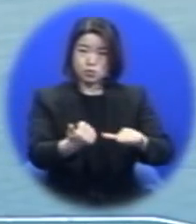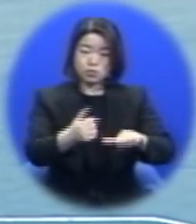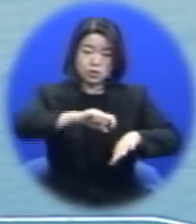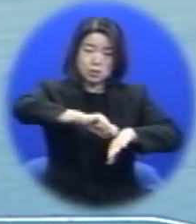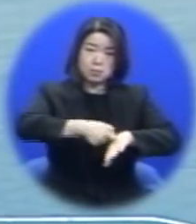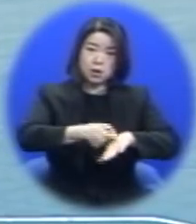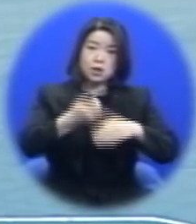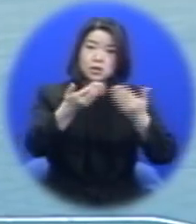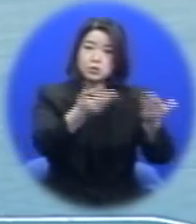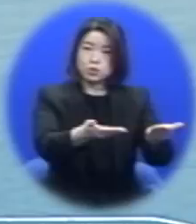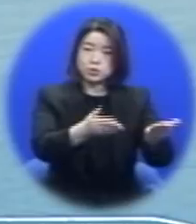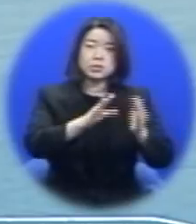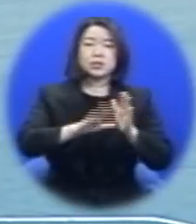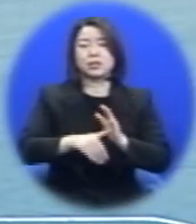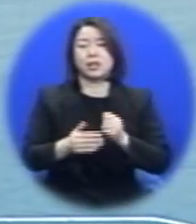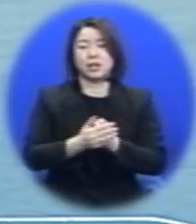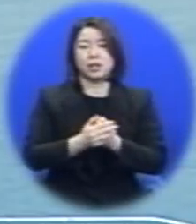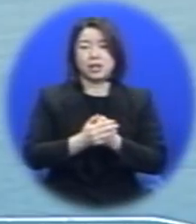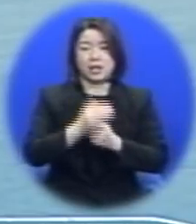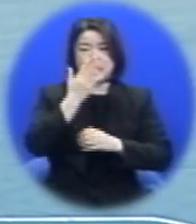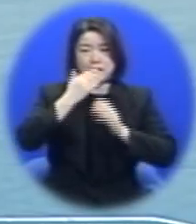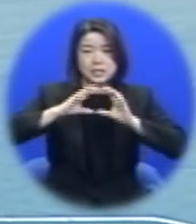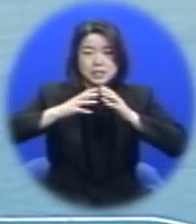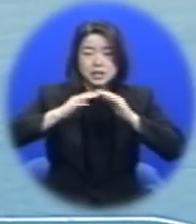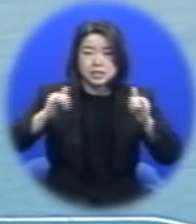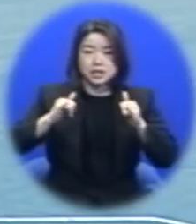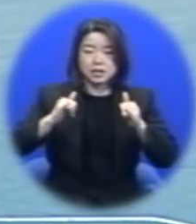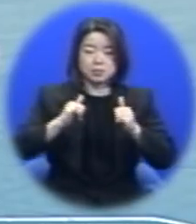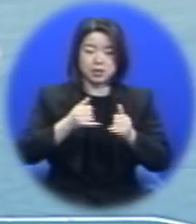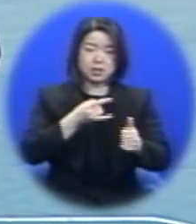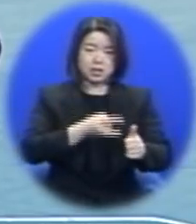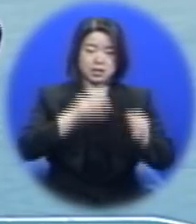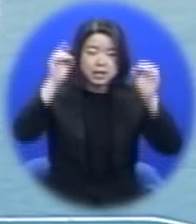하나님께서 이스라엘 백성들에게는 양을